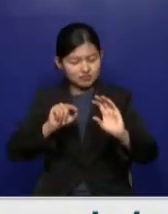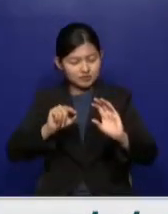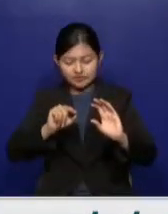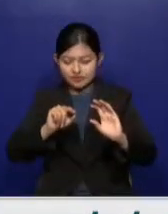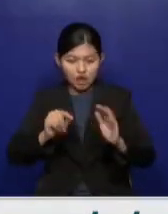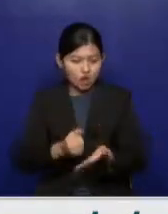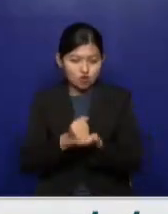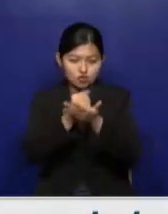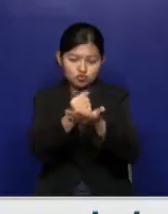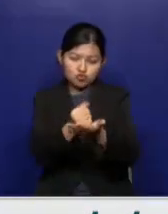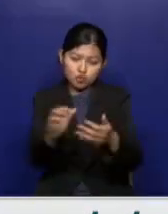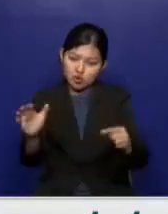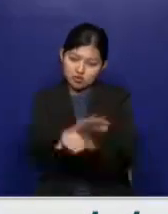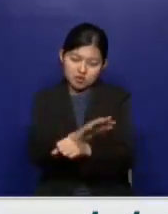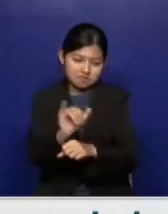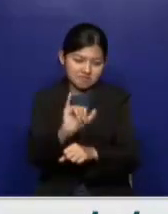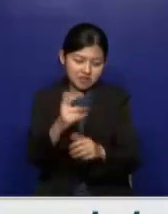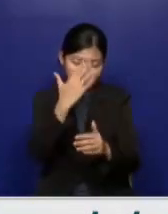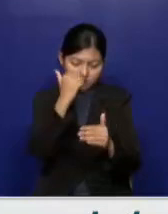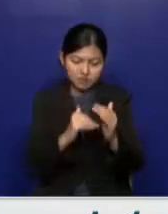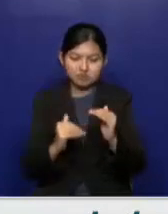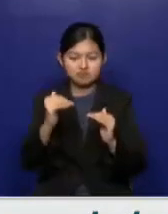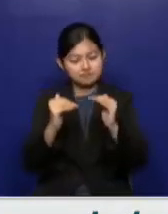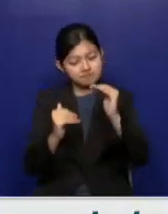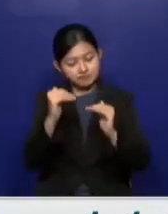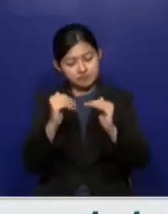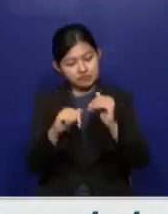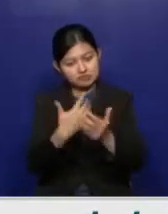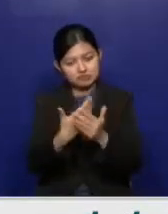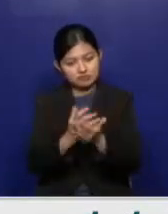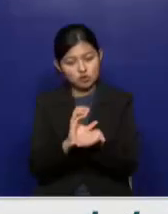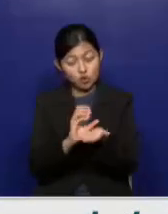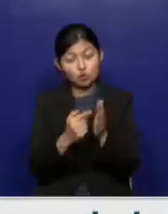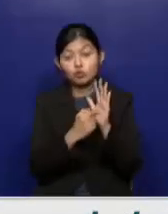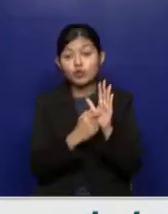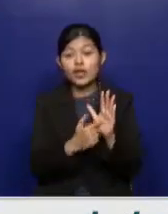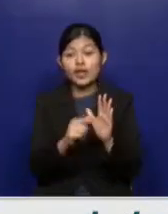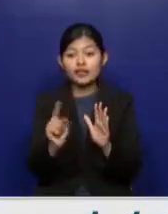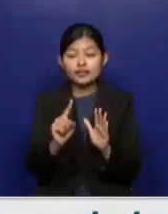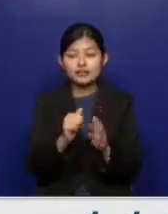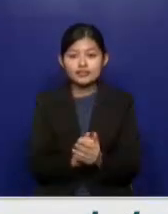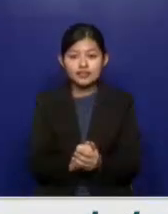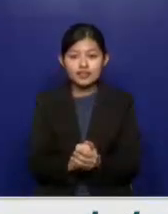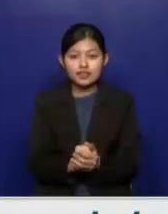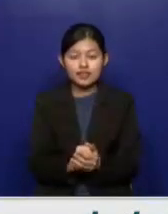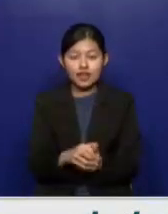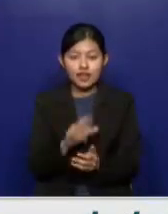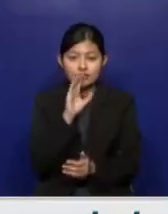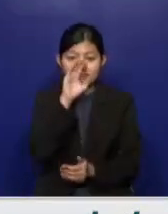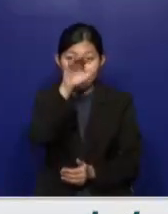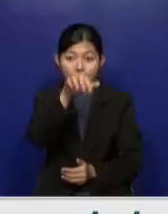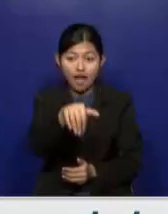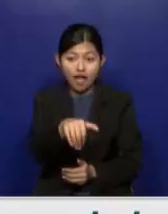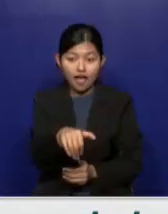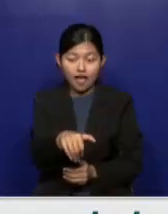มมีความเหลื่อมล้ำในการบริหารจัดการงบกลางยกตัวอย่างกรณีภัยพิบัติช้างป่า